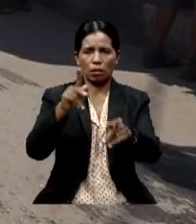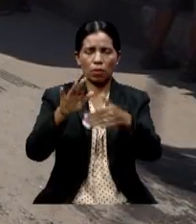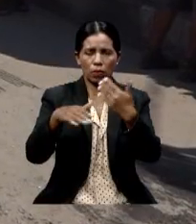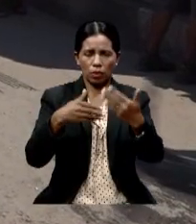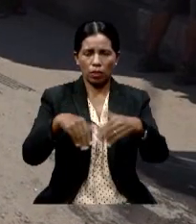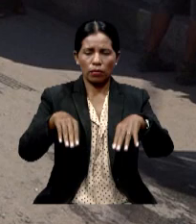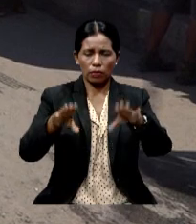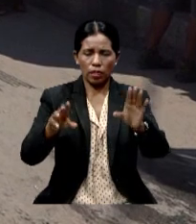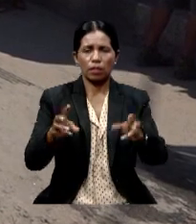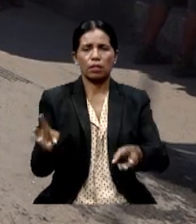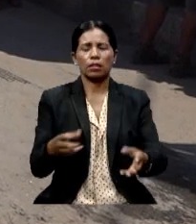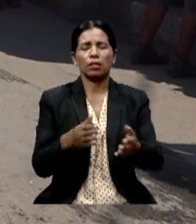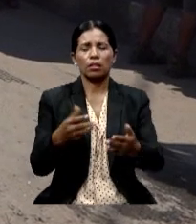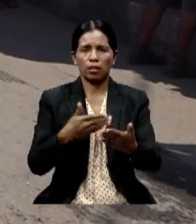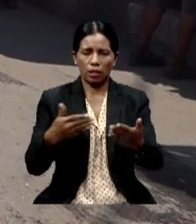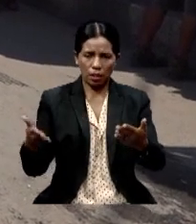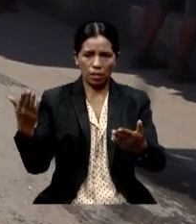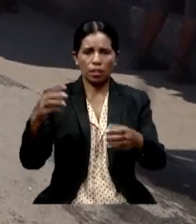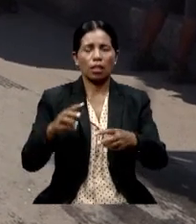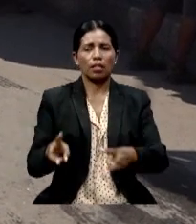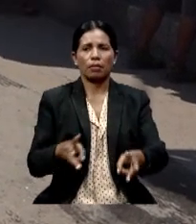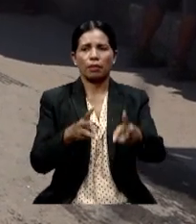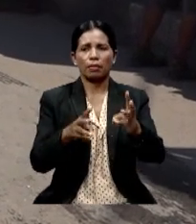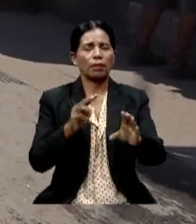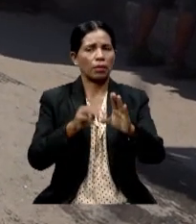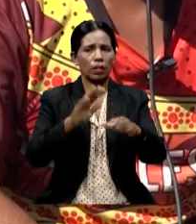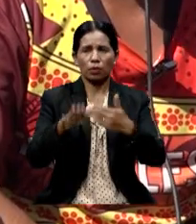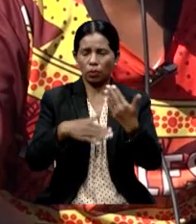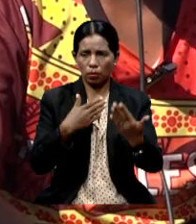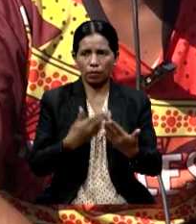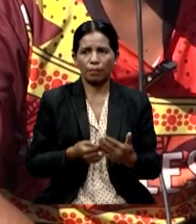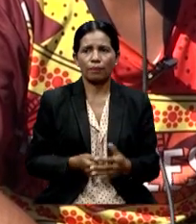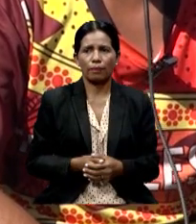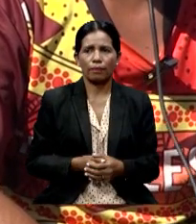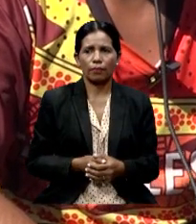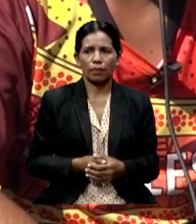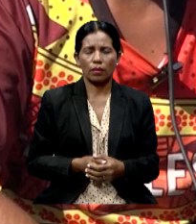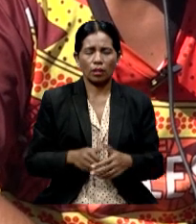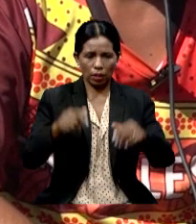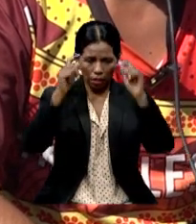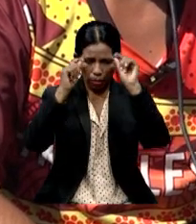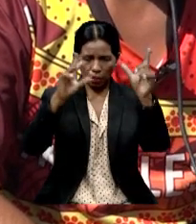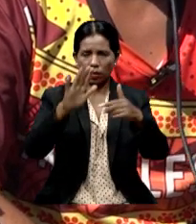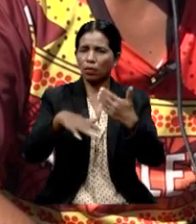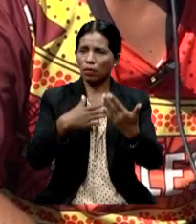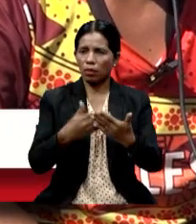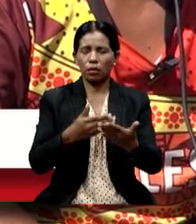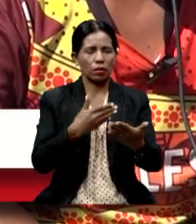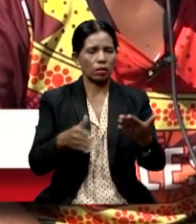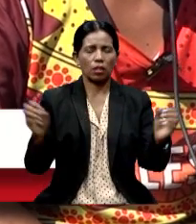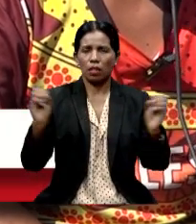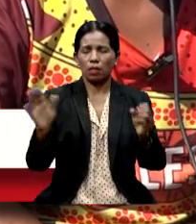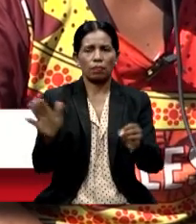negosiante sira ihe dalaninin. Ia mercado ototo ia territorio Timor Larantoma facilidade la